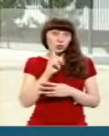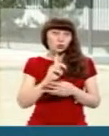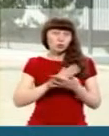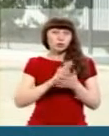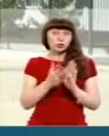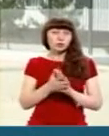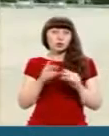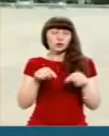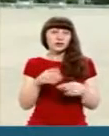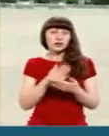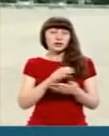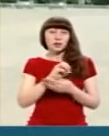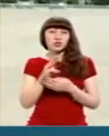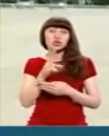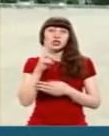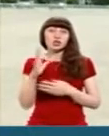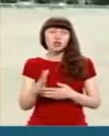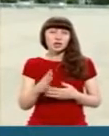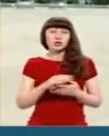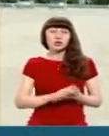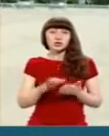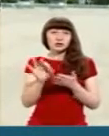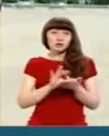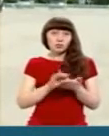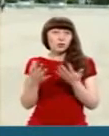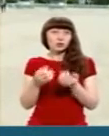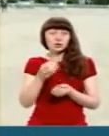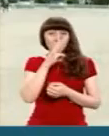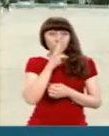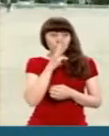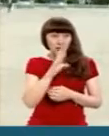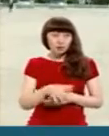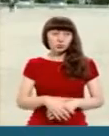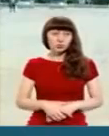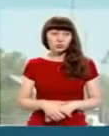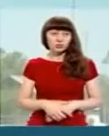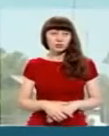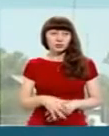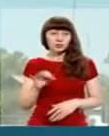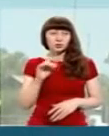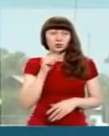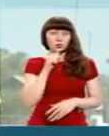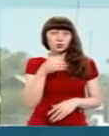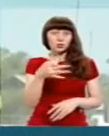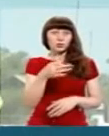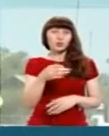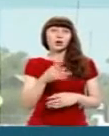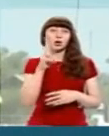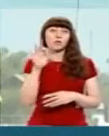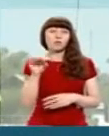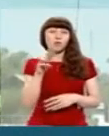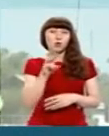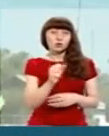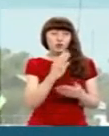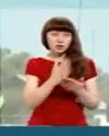билік баспанамен қамтыды, жалақыны уақытында төлеп тұрады. Қостанай аймағында еңбек ресурстарын оңтайландыруды көздейтін өңірлік квотаға былтыр